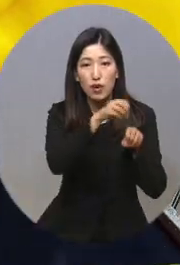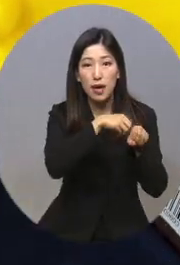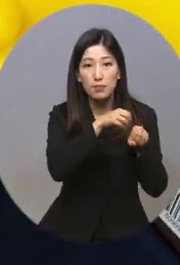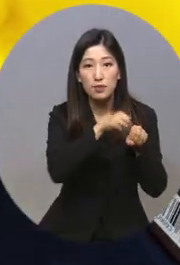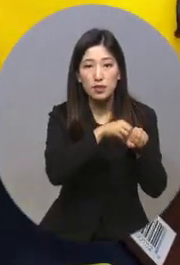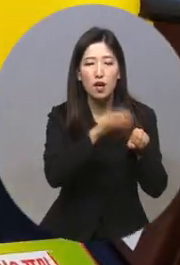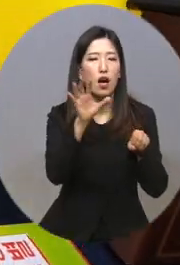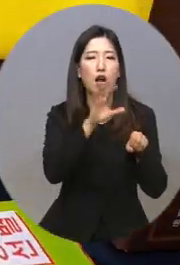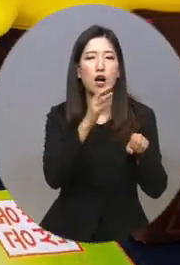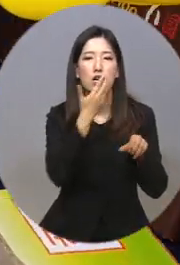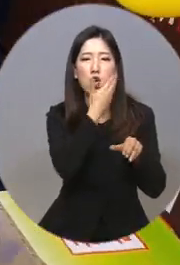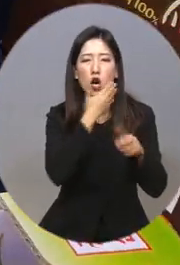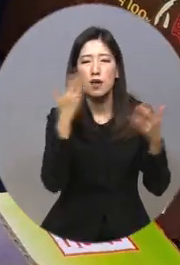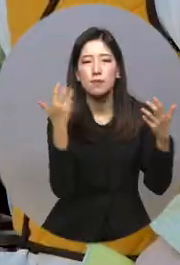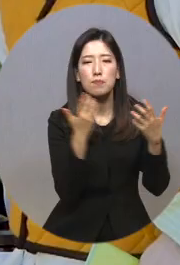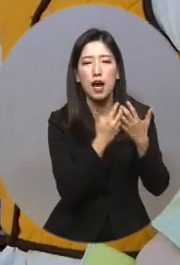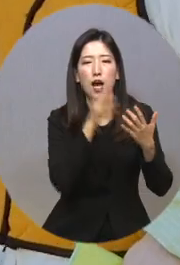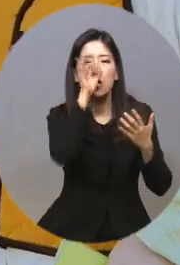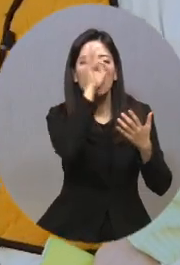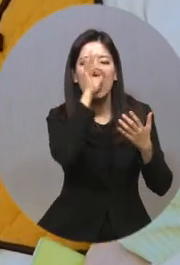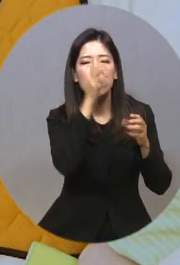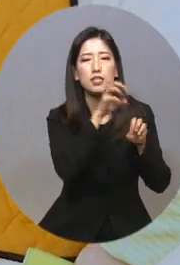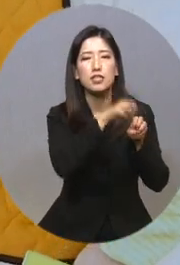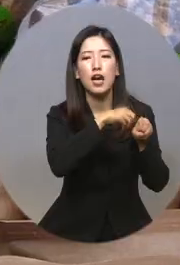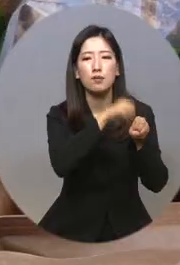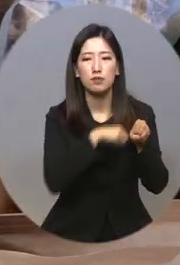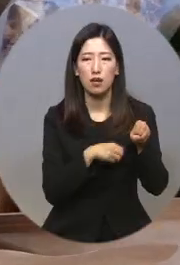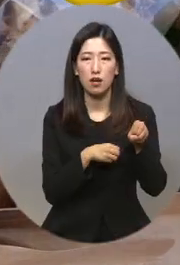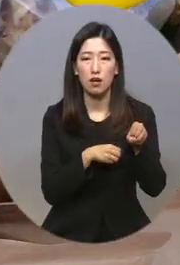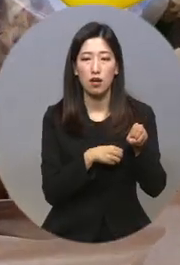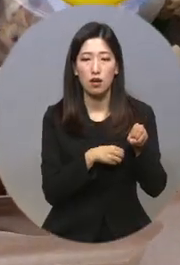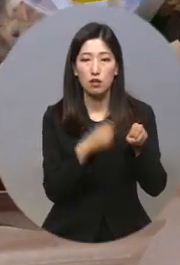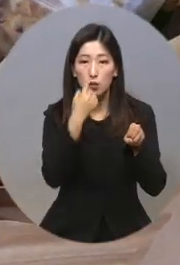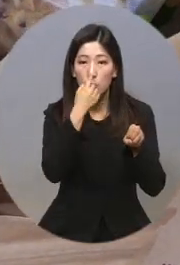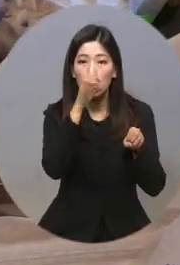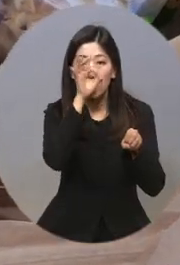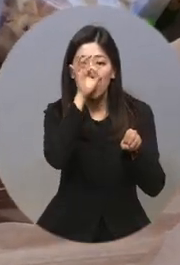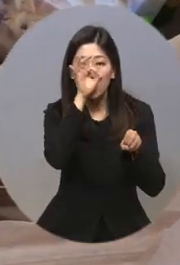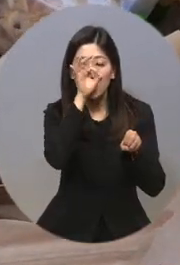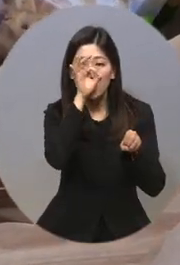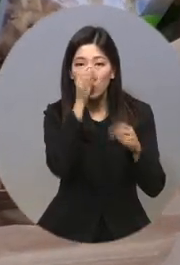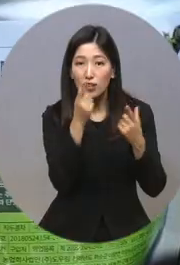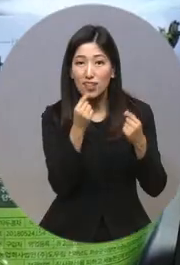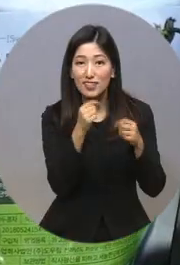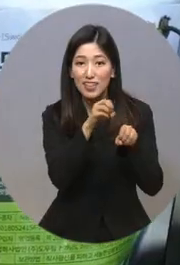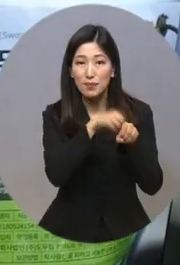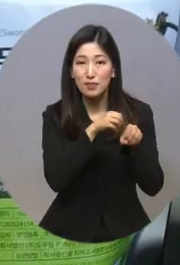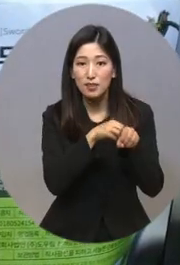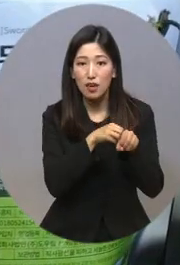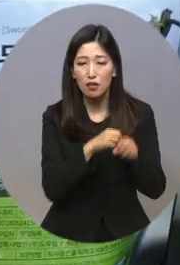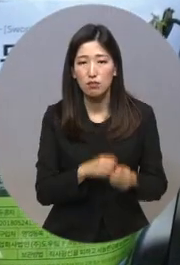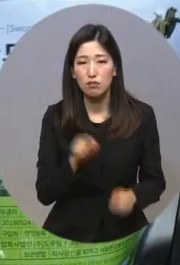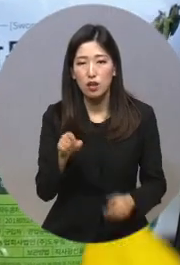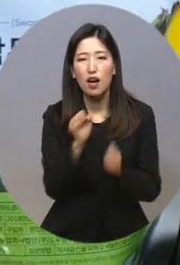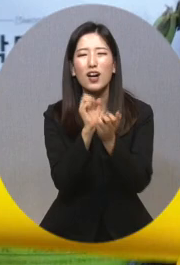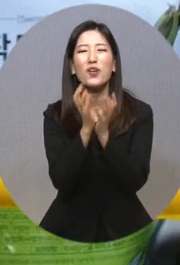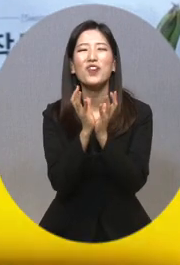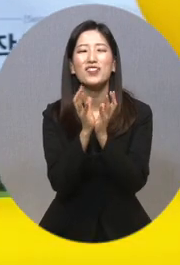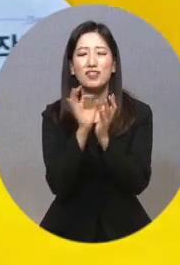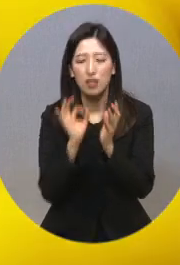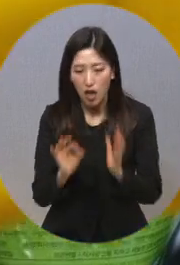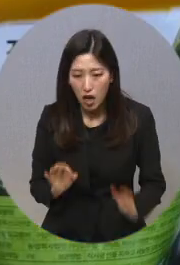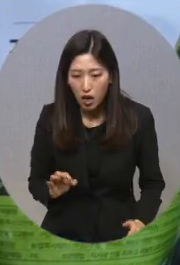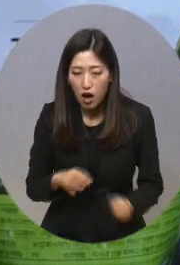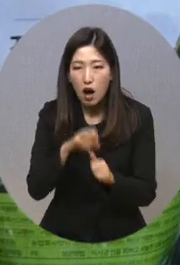영양 높다는 돼지 감자 다들 아시잖아요. 이게 코가 돼지같이 생겨가지고 돼지 감자인가? 그렇죠. 이거 고추인 줄 알았더니 자세히 봤더니